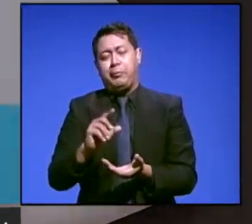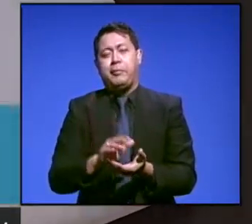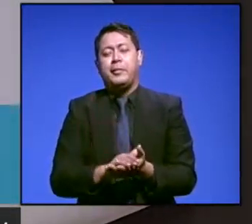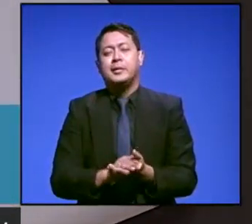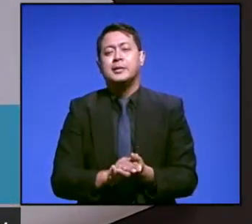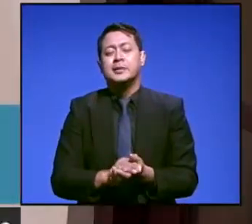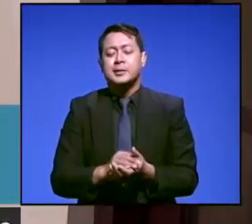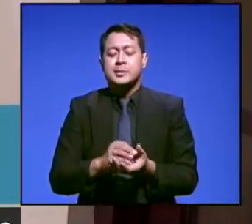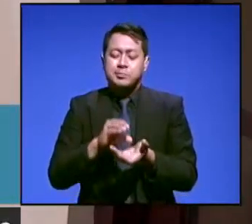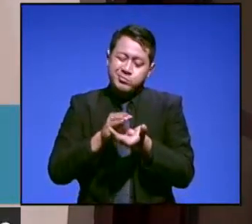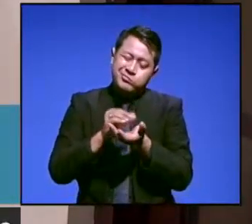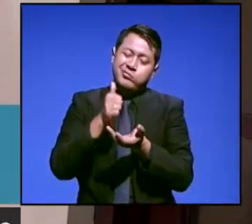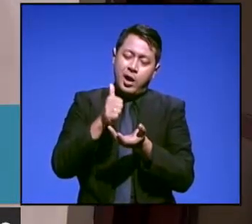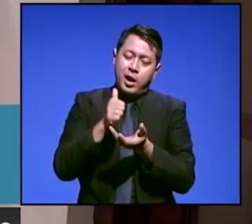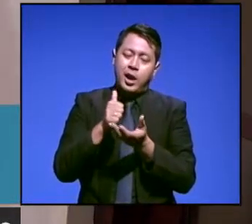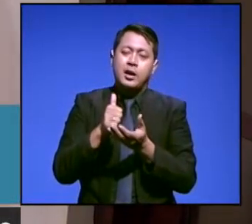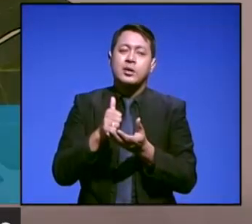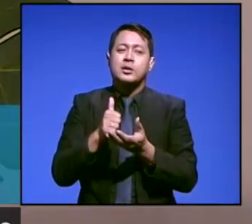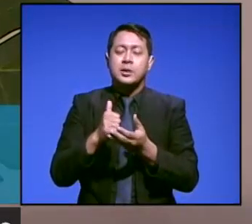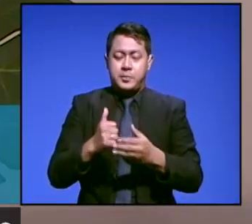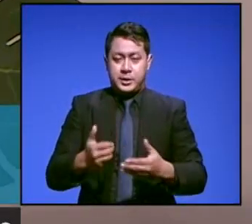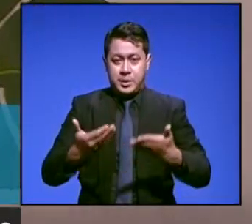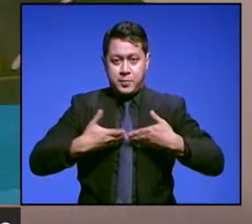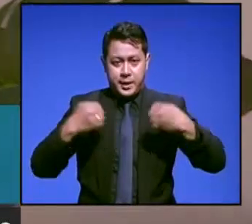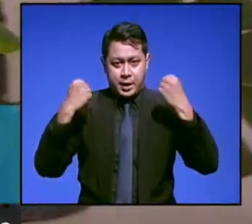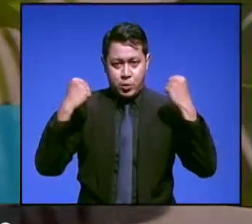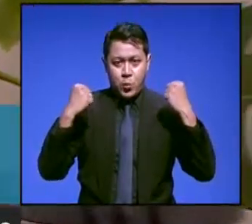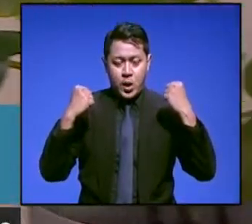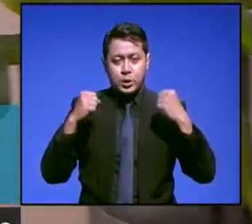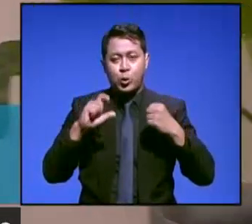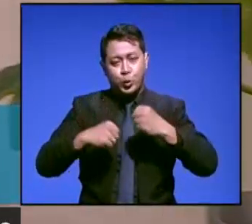dapat memulihkan otot dan tubuh untuk melanjutkan aktivitas lainnya.